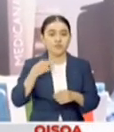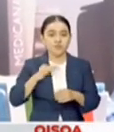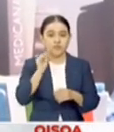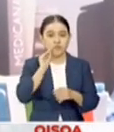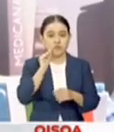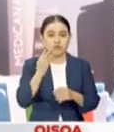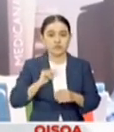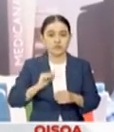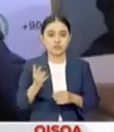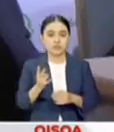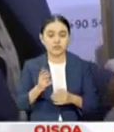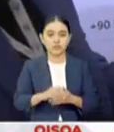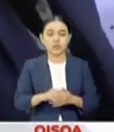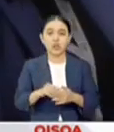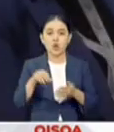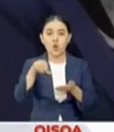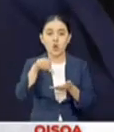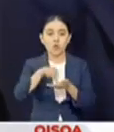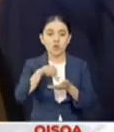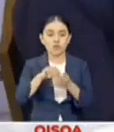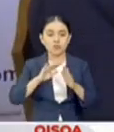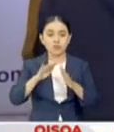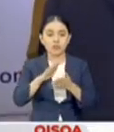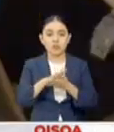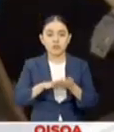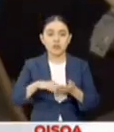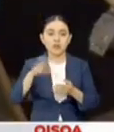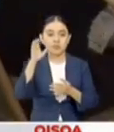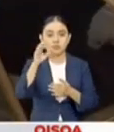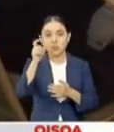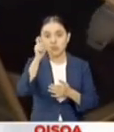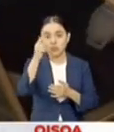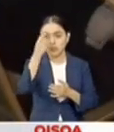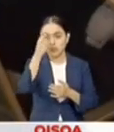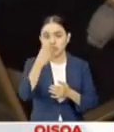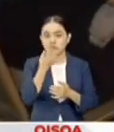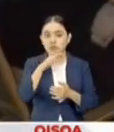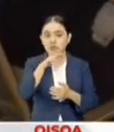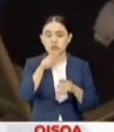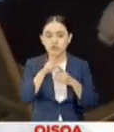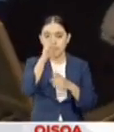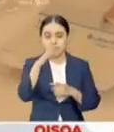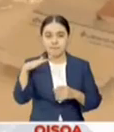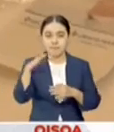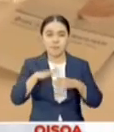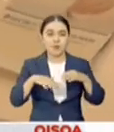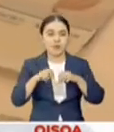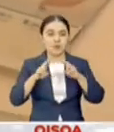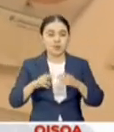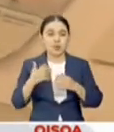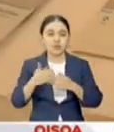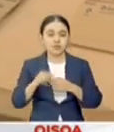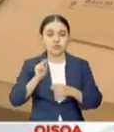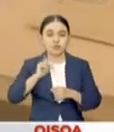kerak. Ko'rgazma davomida O'zbekiston, Turkiya, Qozog'iston, Hindiston, Janubiy Koreya kabi mamlakatlar mutaxassislari